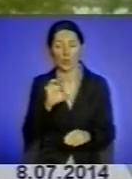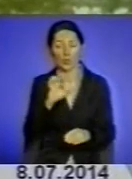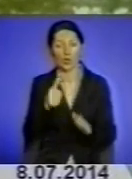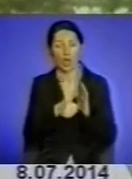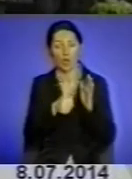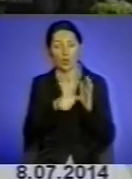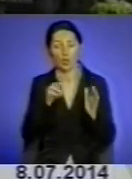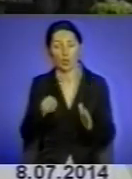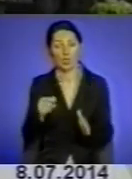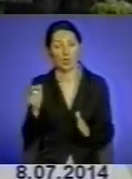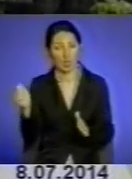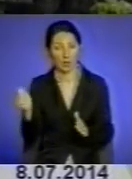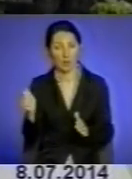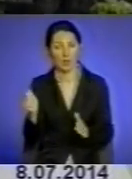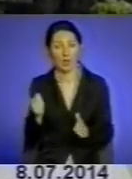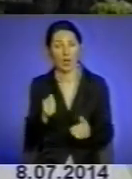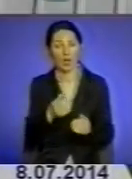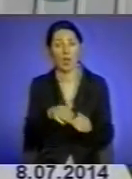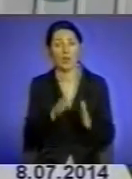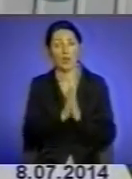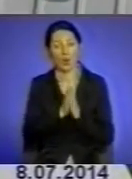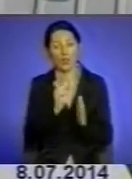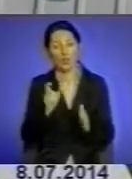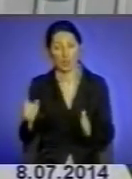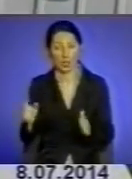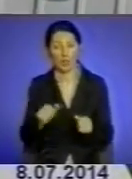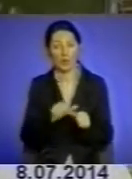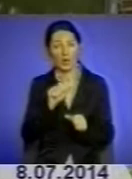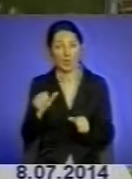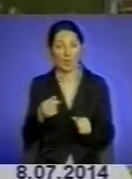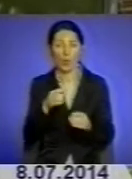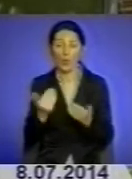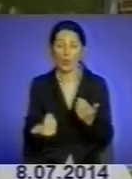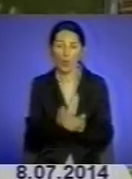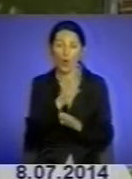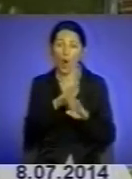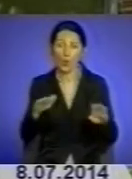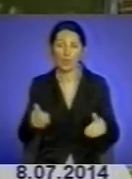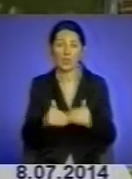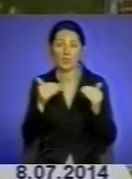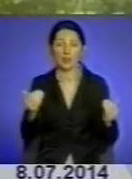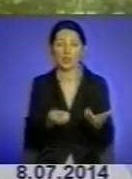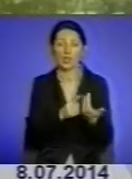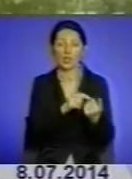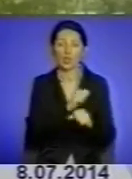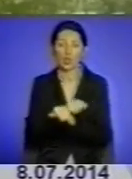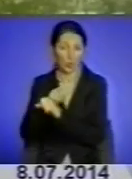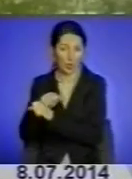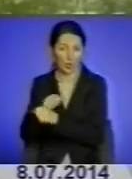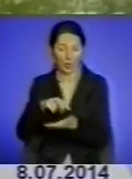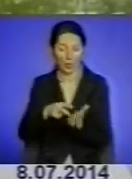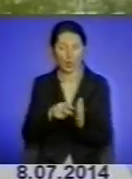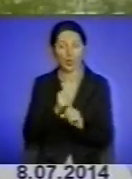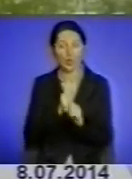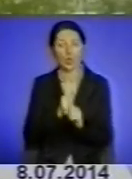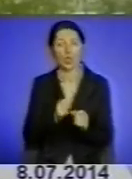тисяч гривень. За проханням жителів, вулиці Карпенка, окрім нового покриття, збільшать і кількість зупинок. Планується зробити зміну